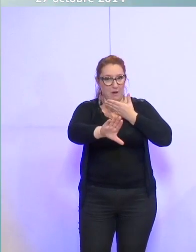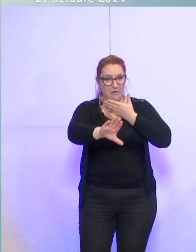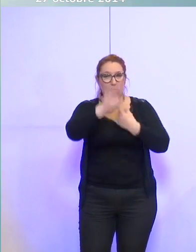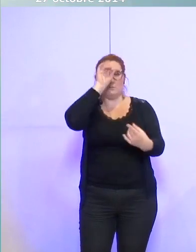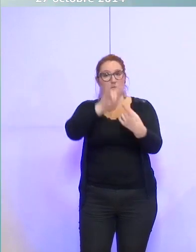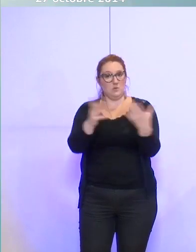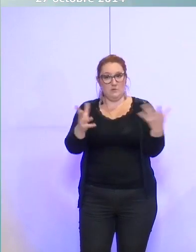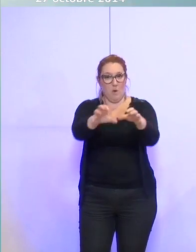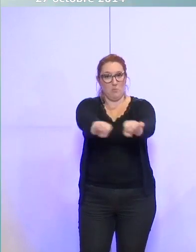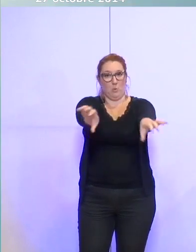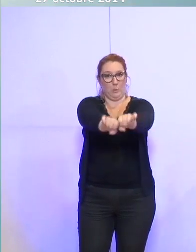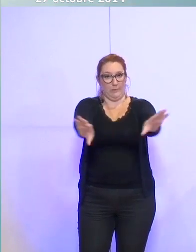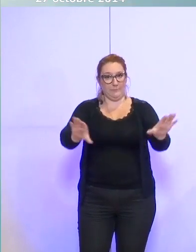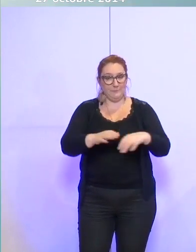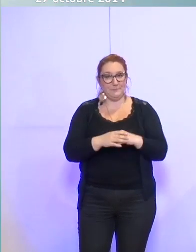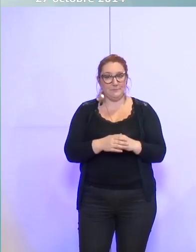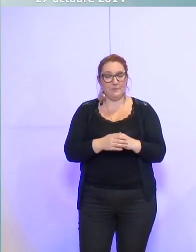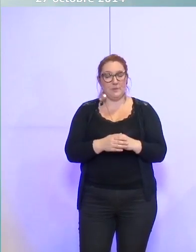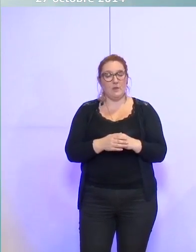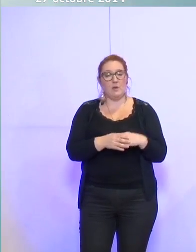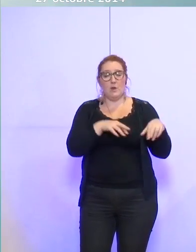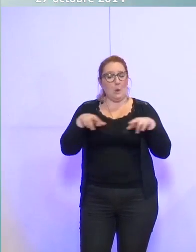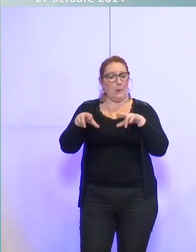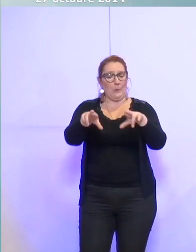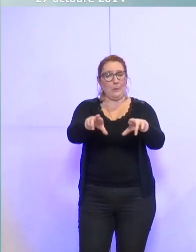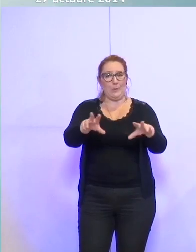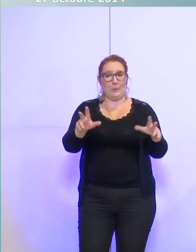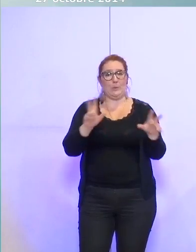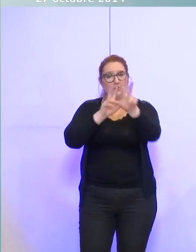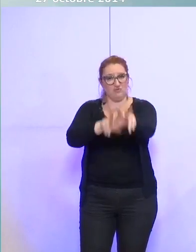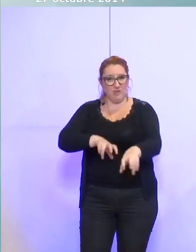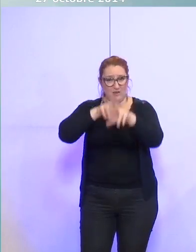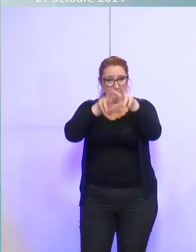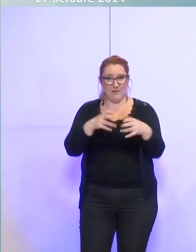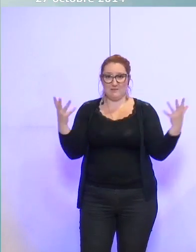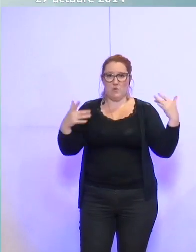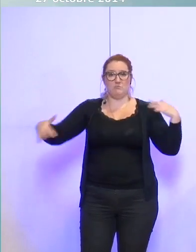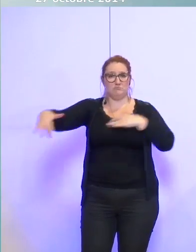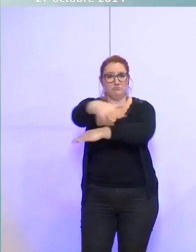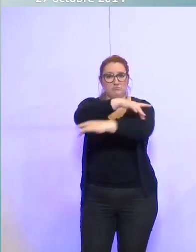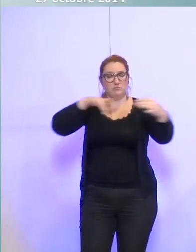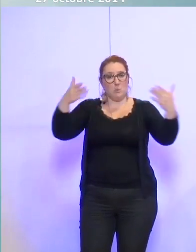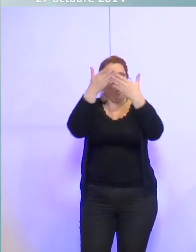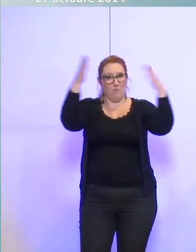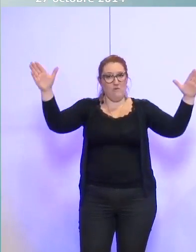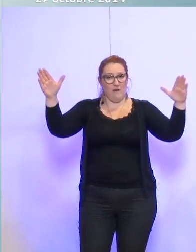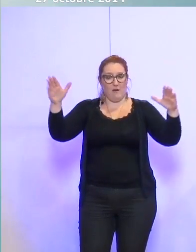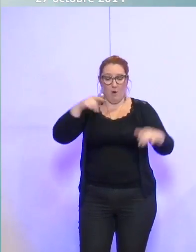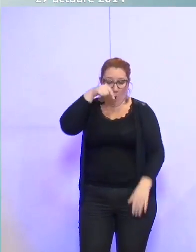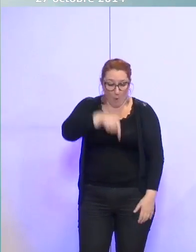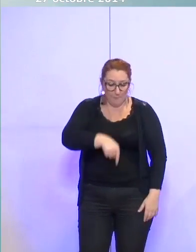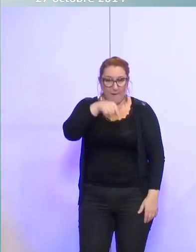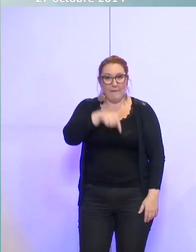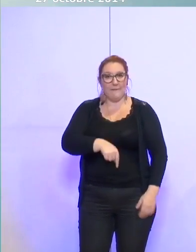production. Un jardin de rue, c'est un espace ouvert, en bas de chez soi, et dont l'orientation est